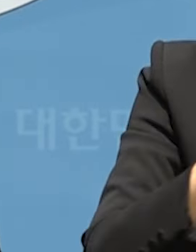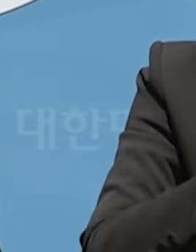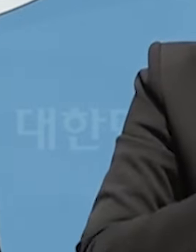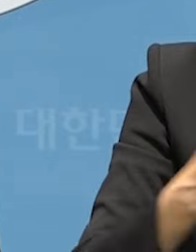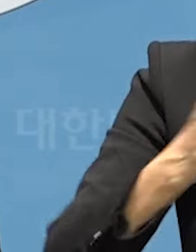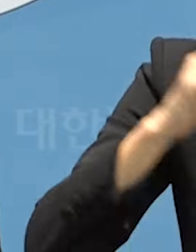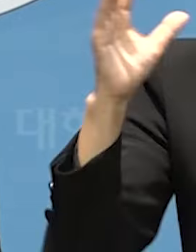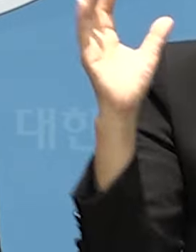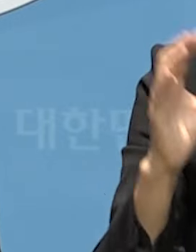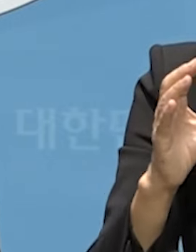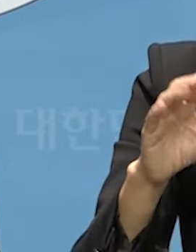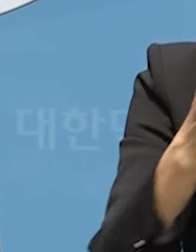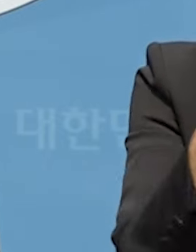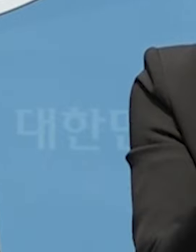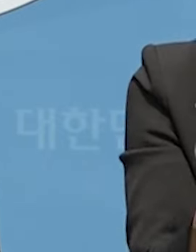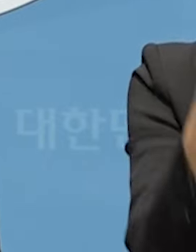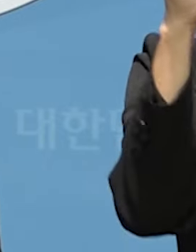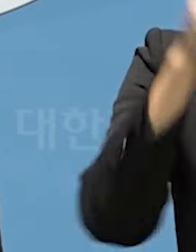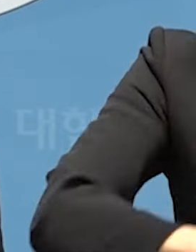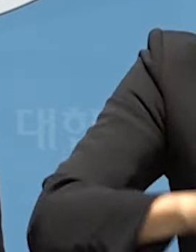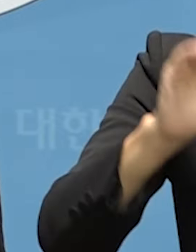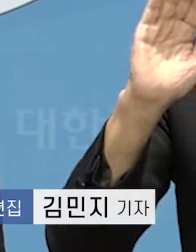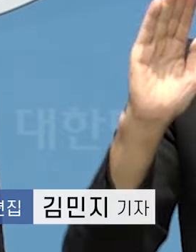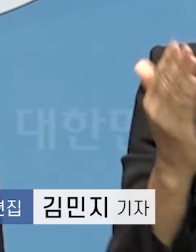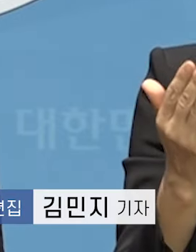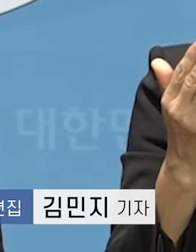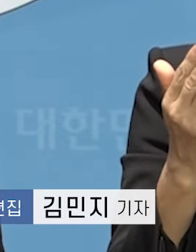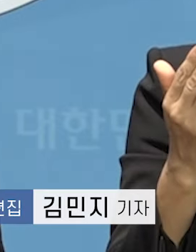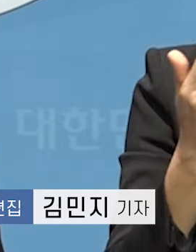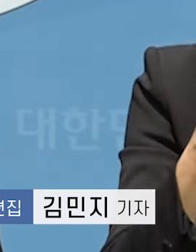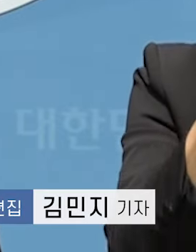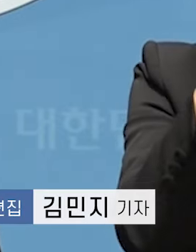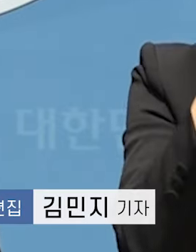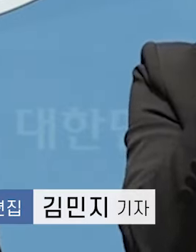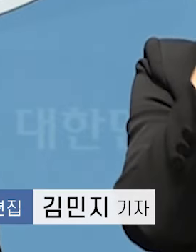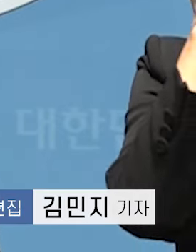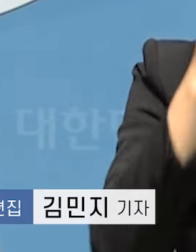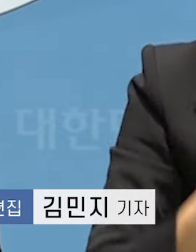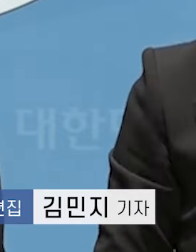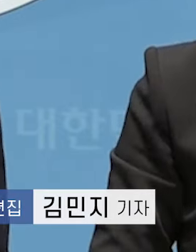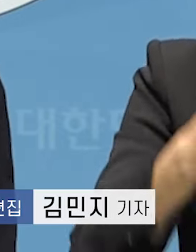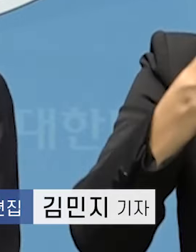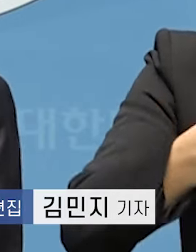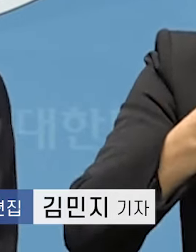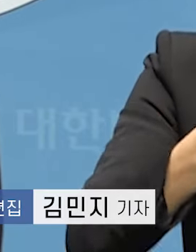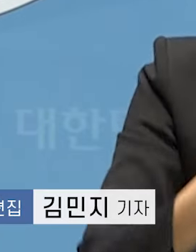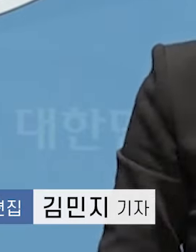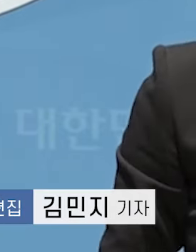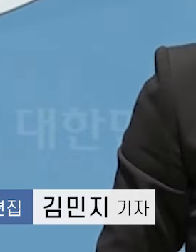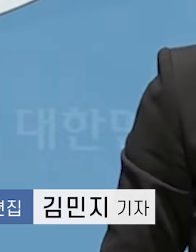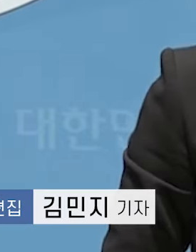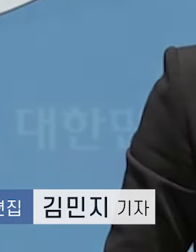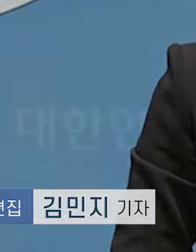힘을 모아 이법이 조속히 발휘되고 통과될 수 있도록 끝까지 노력하겠습니다 감사합니다